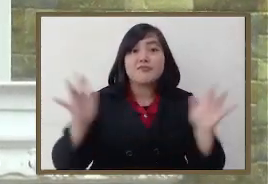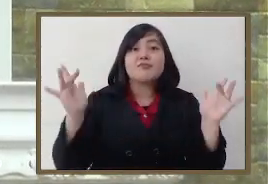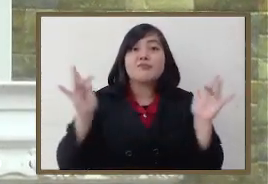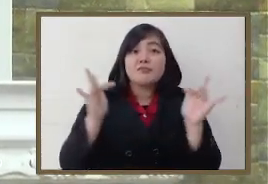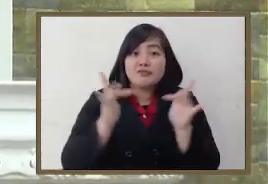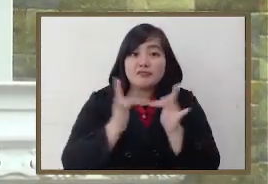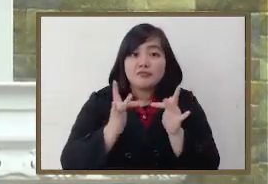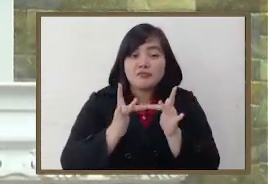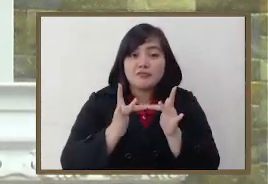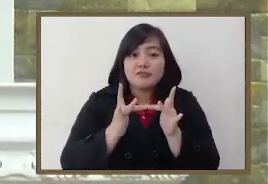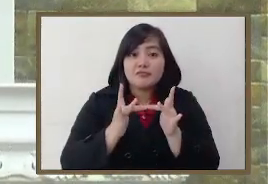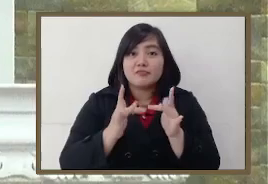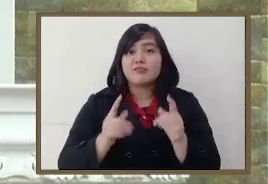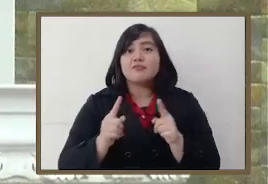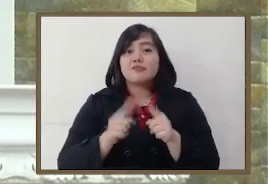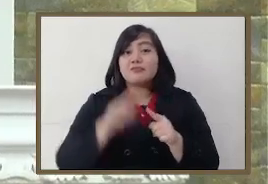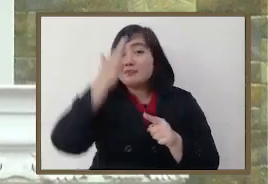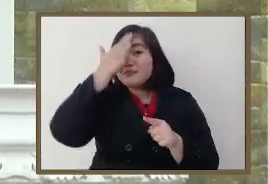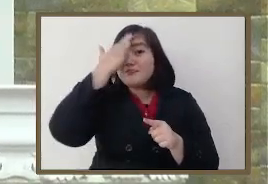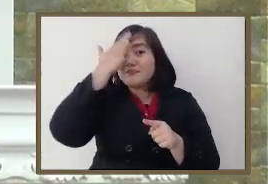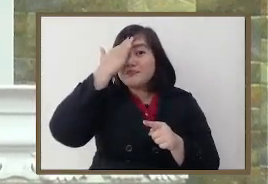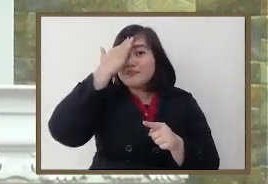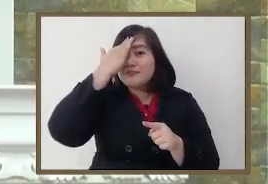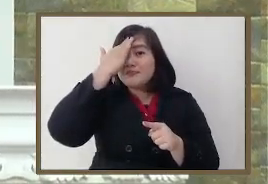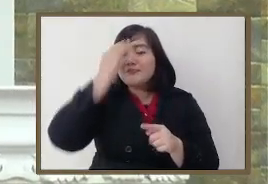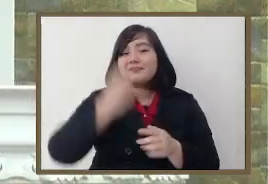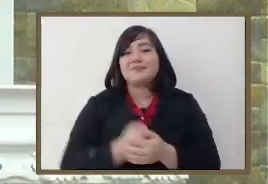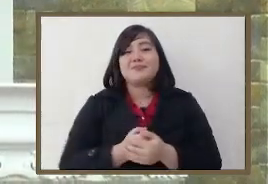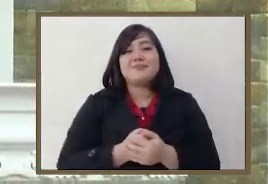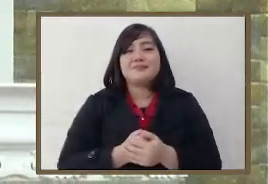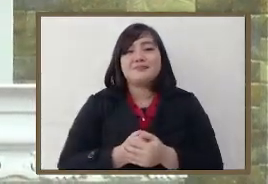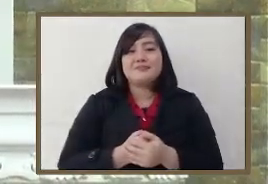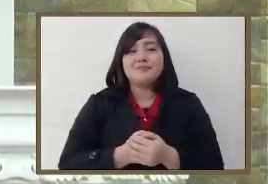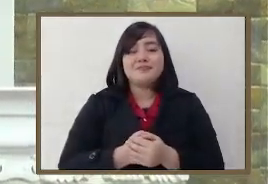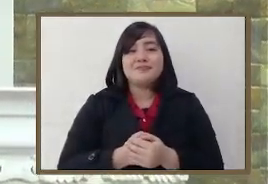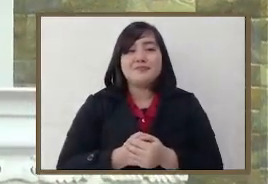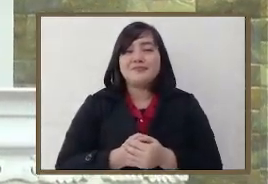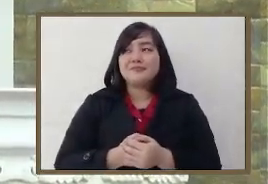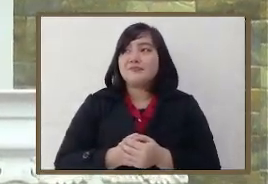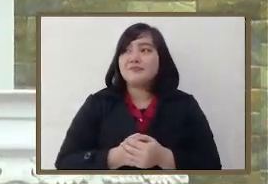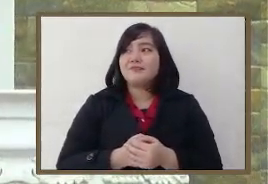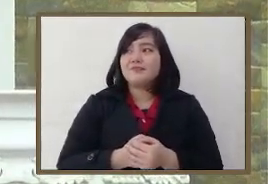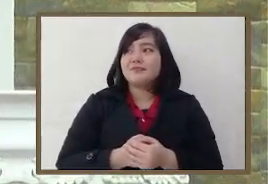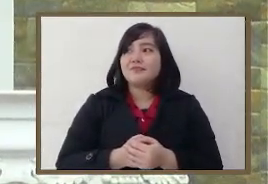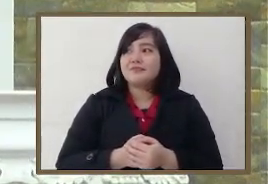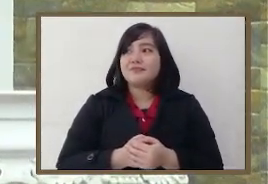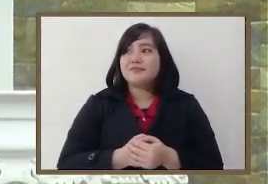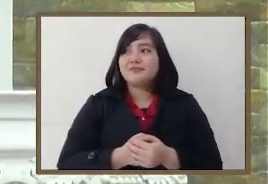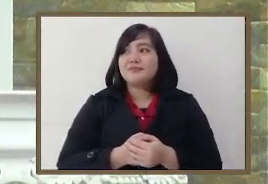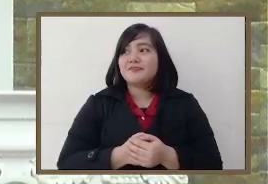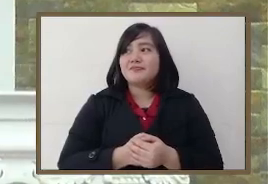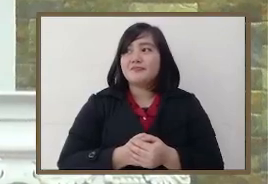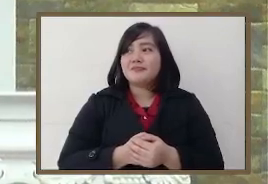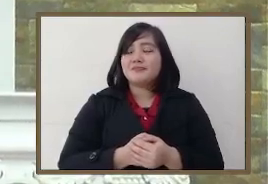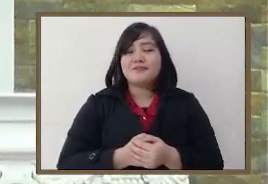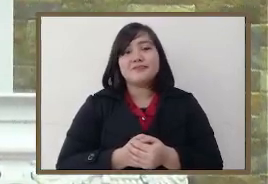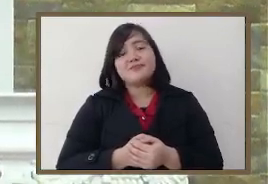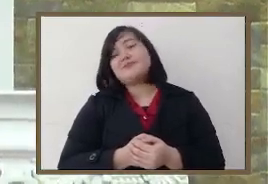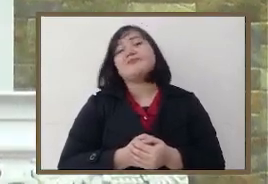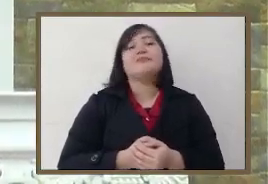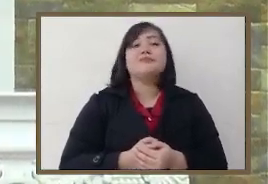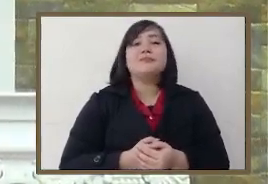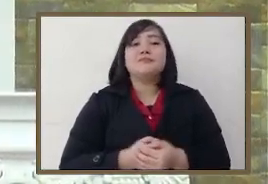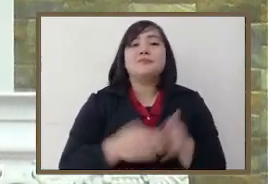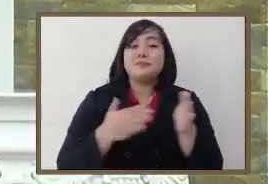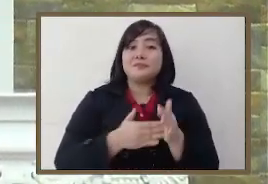sa, come on, shout it, knowledge. Connected sa knowledge, okay? Now,